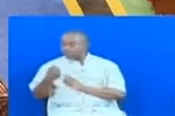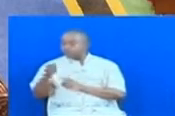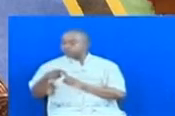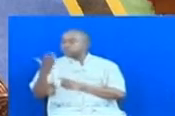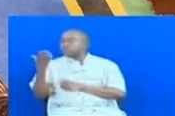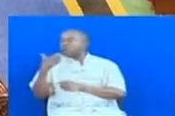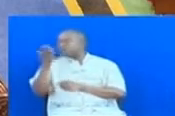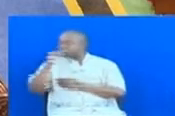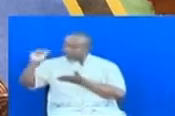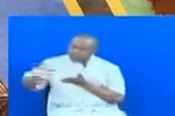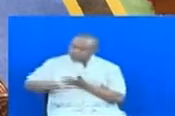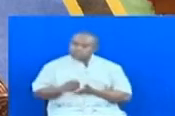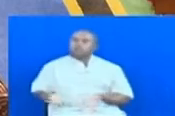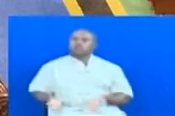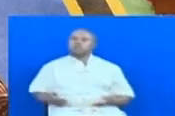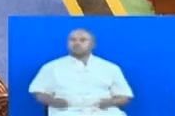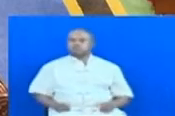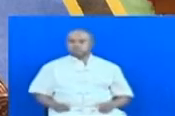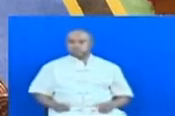tuifute.